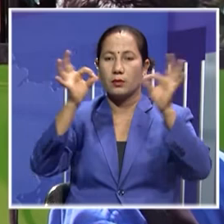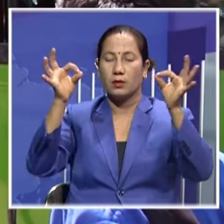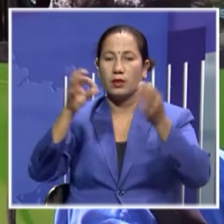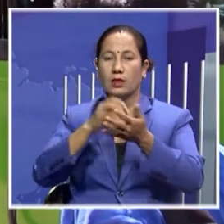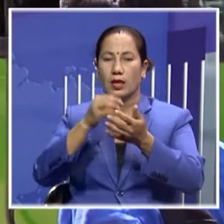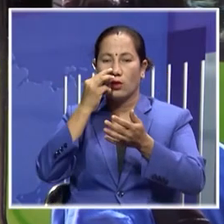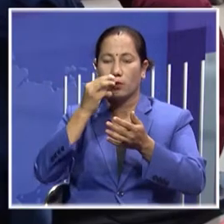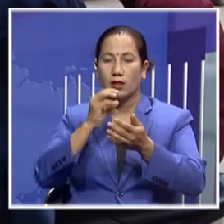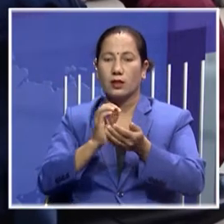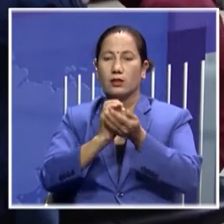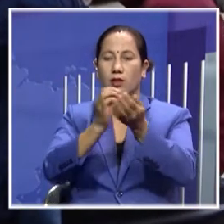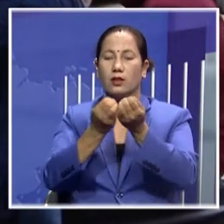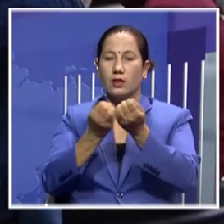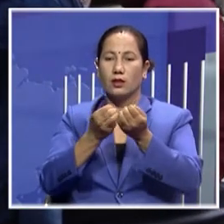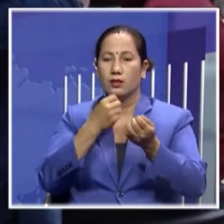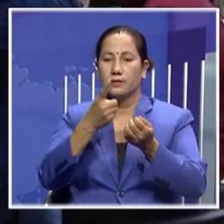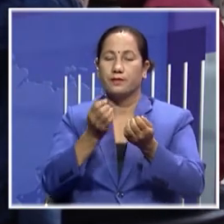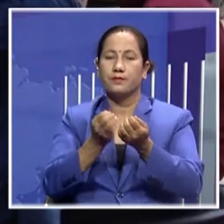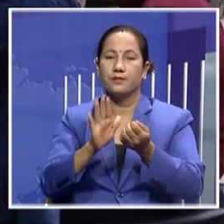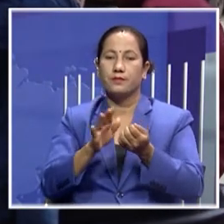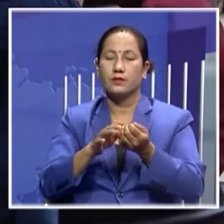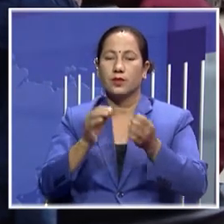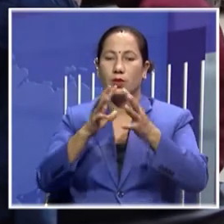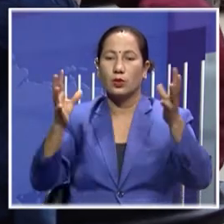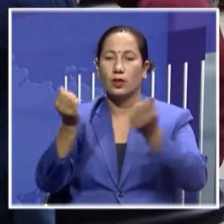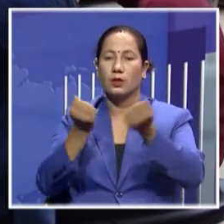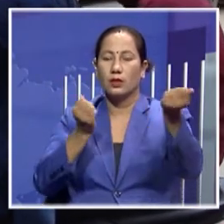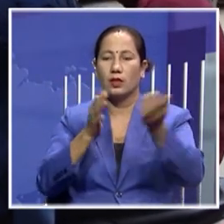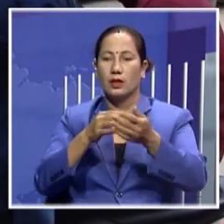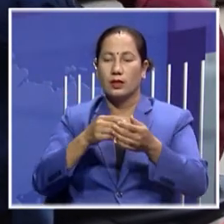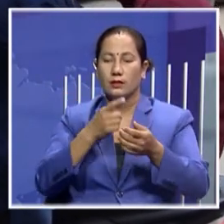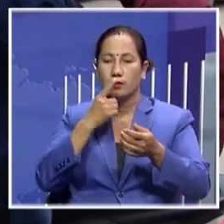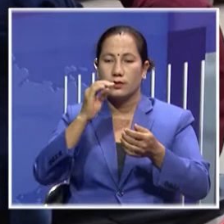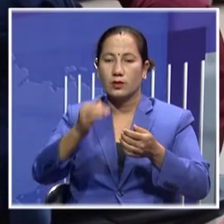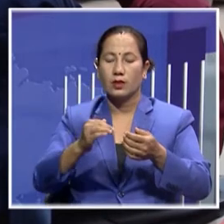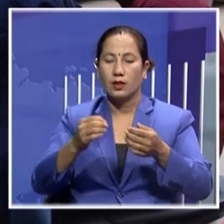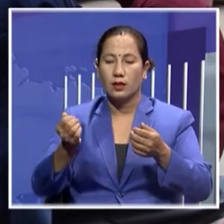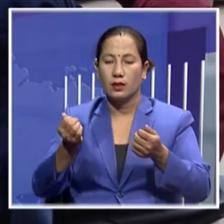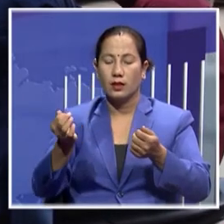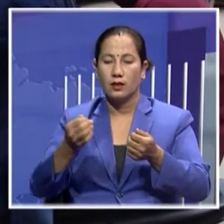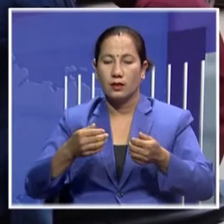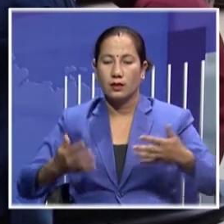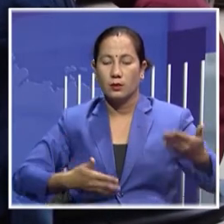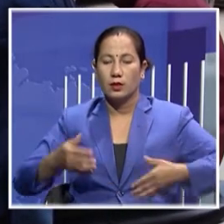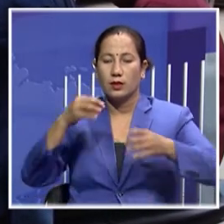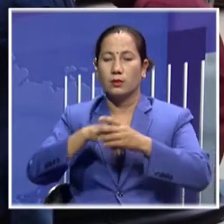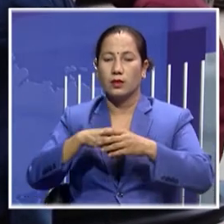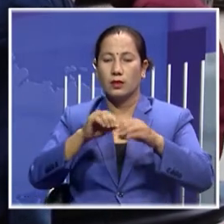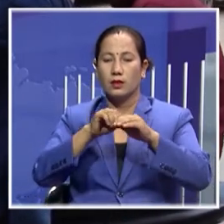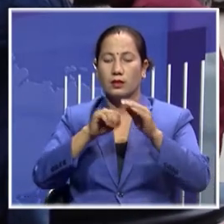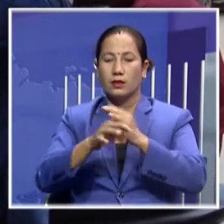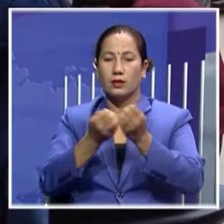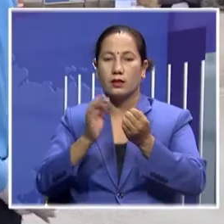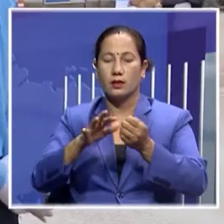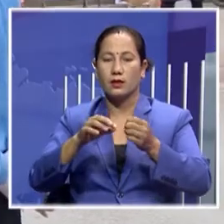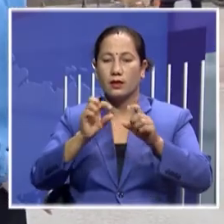निकायहरूले सहयोग गर्ने बताएका छन्। ठुला सवारी साधनलाई निश्चित समय तोकेर मात्र बजारभित्र सञ्चालन गर्न दिने, गोदाम,